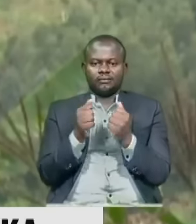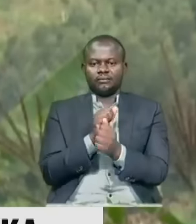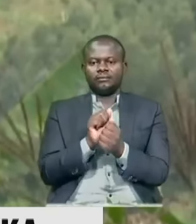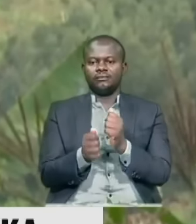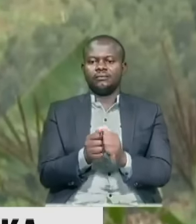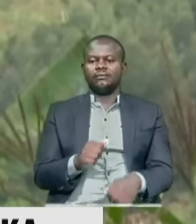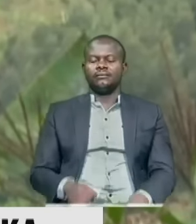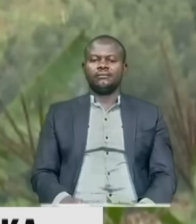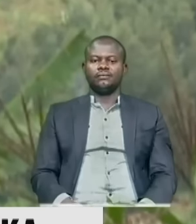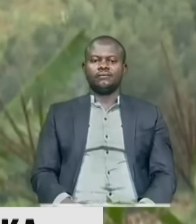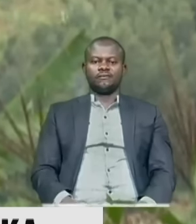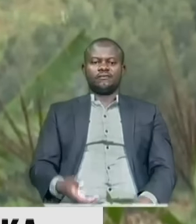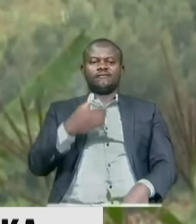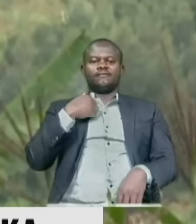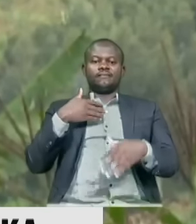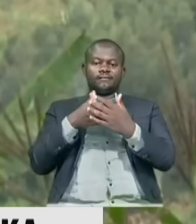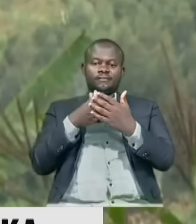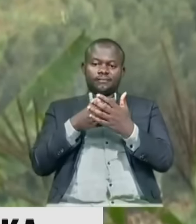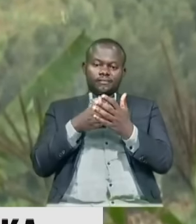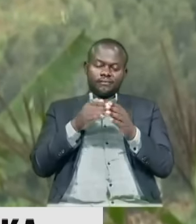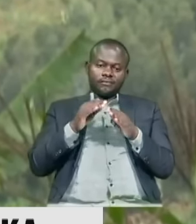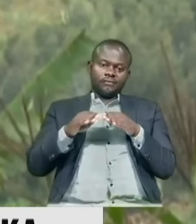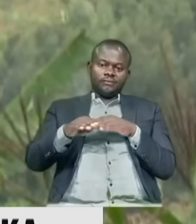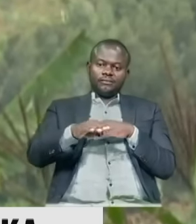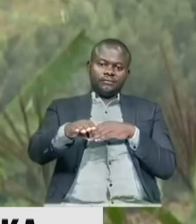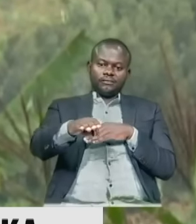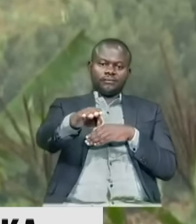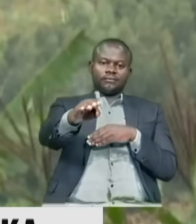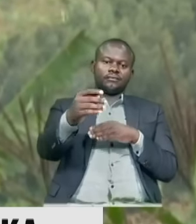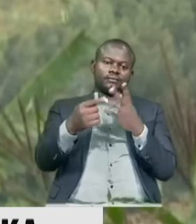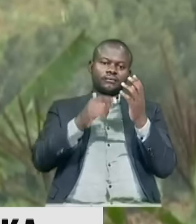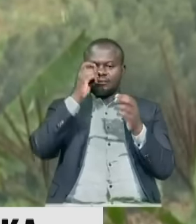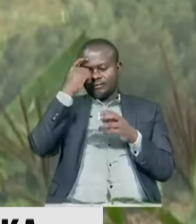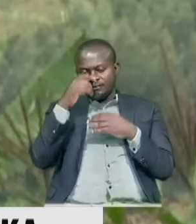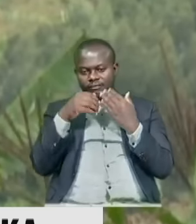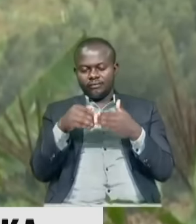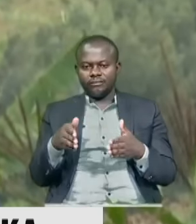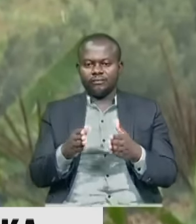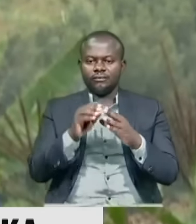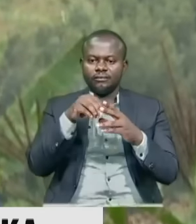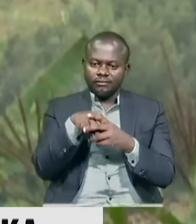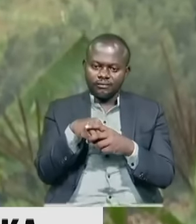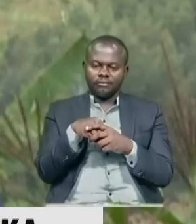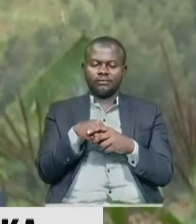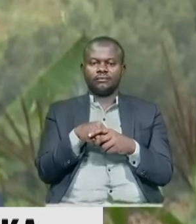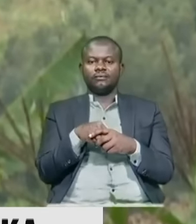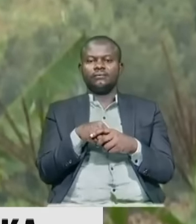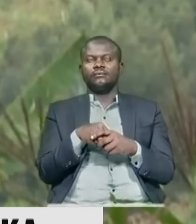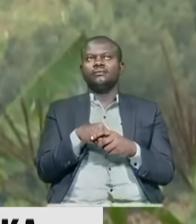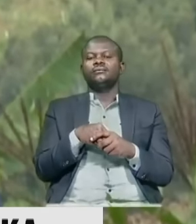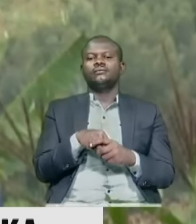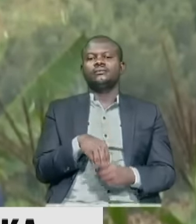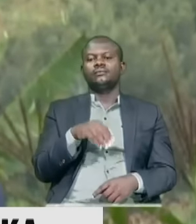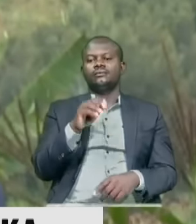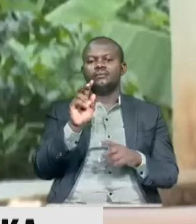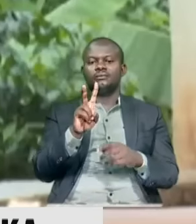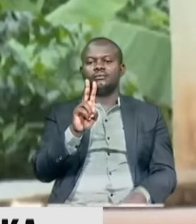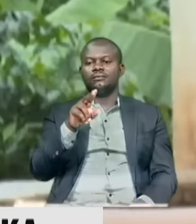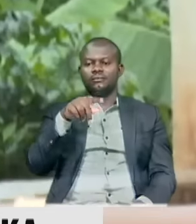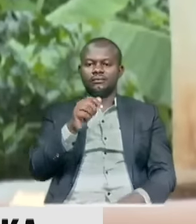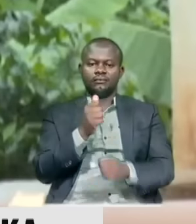Dufite imbogamizi z'iyo mugezi cyane utemba ahangaha, kandi ari Leta yawuyoboyemo araba VUP bari